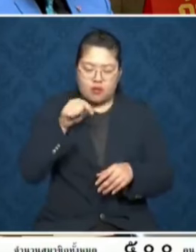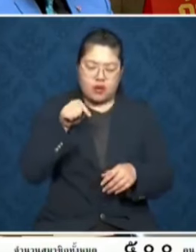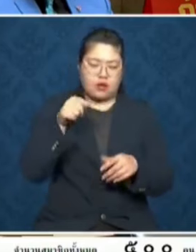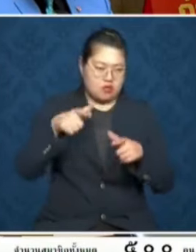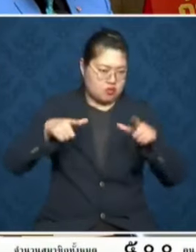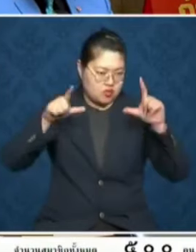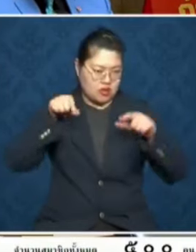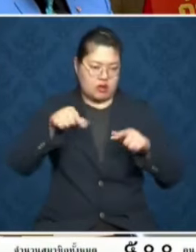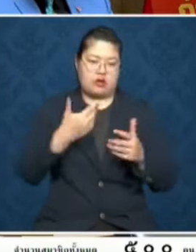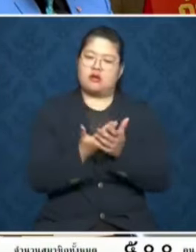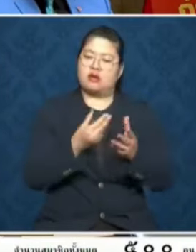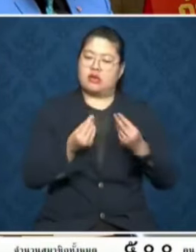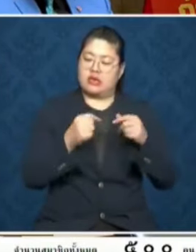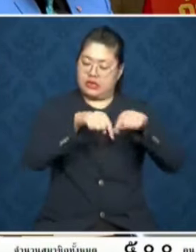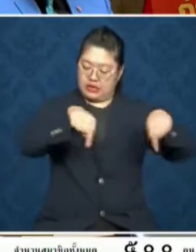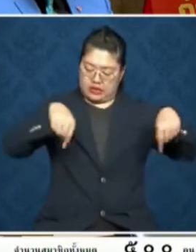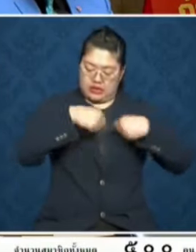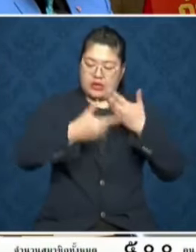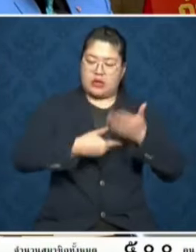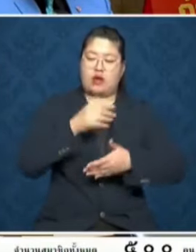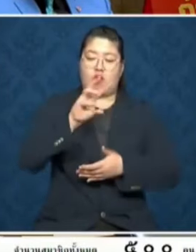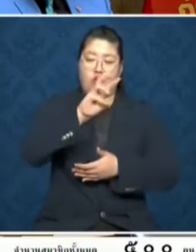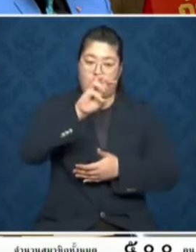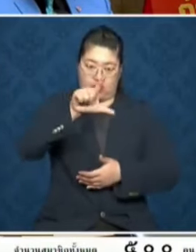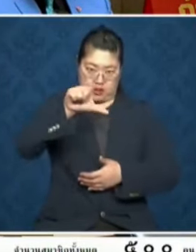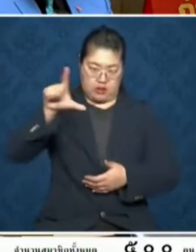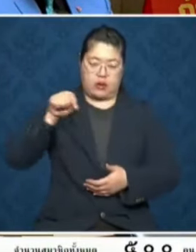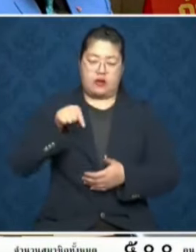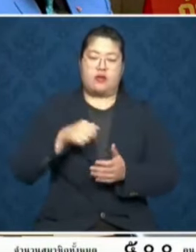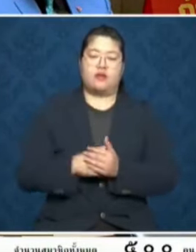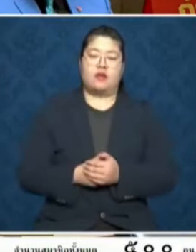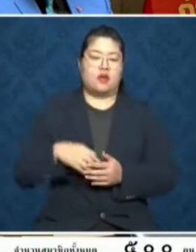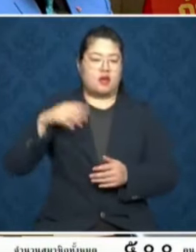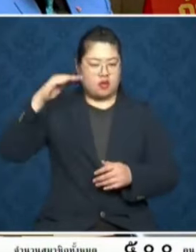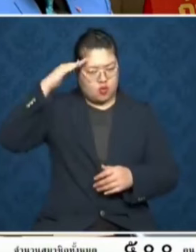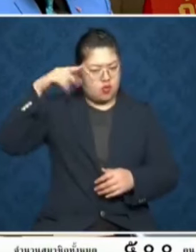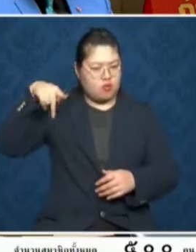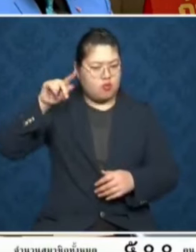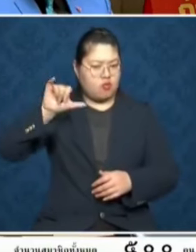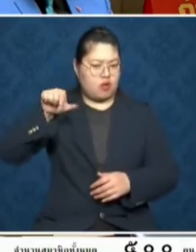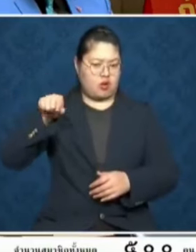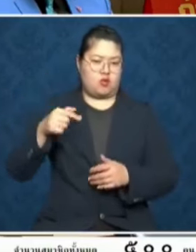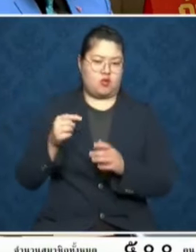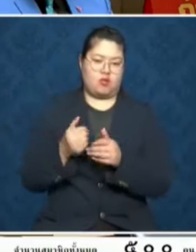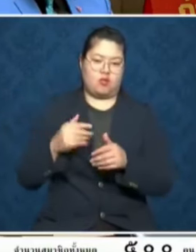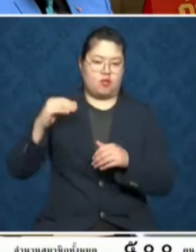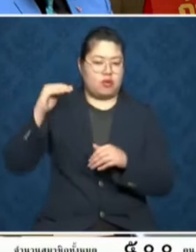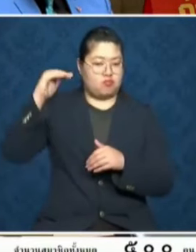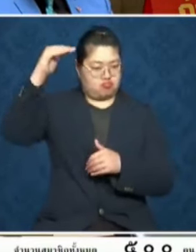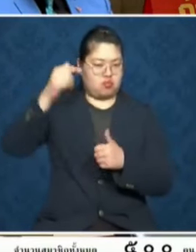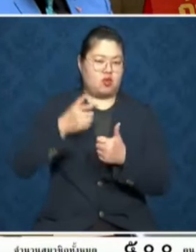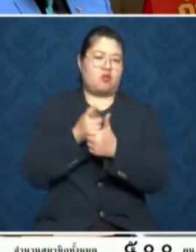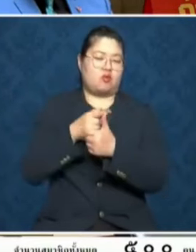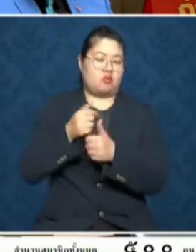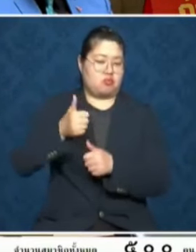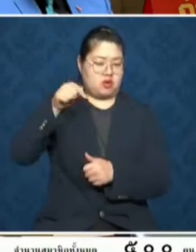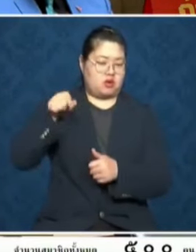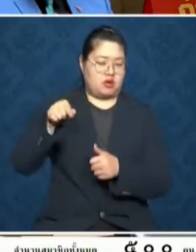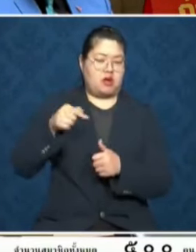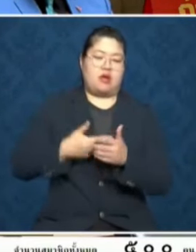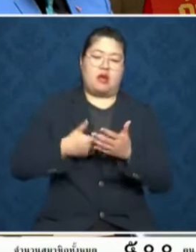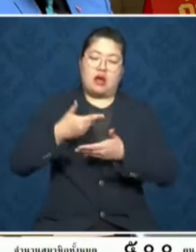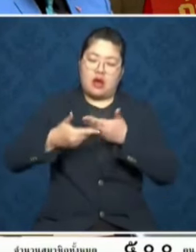า600ล้านบาทและเนื่องจากพลเอกประยุทธ์เป็นบุตรคนโตค่ะจึงได้นำเงินแจกจ่ายให้น้องชายให้ลู